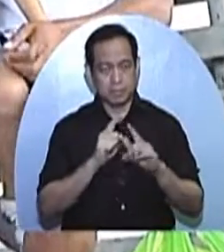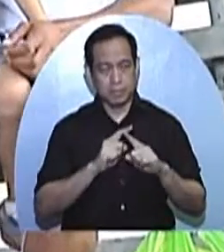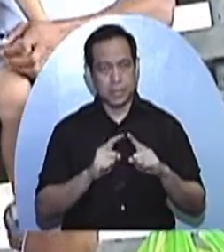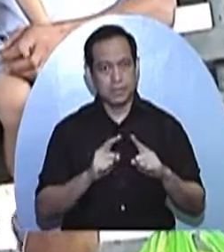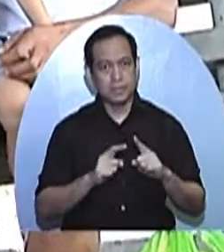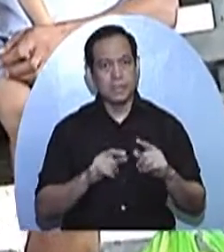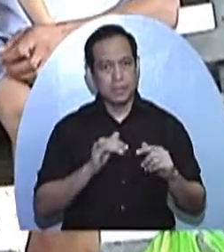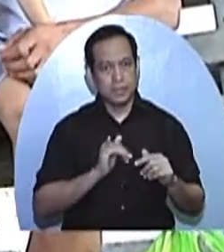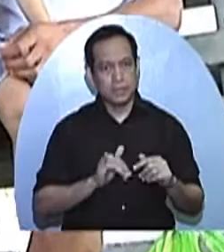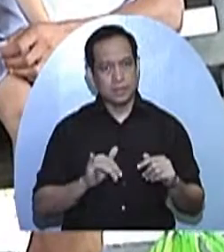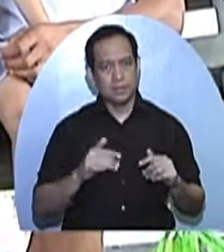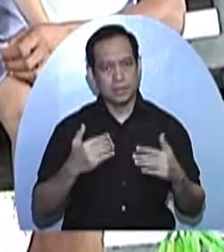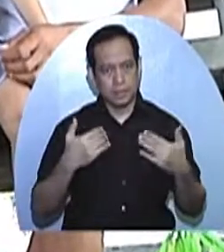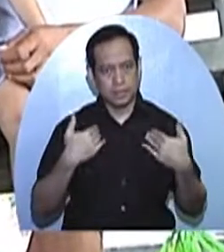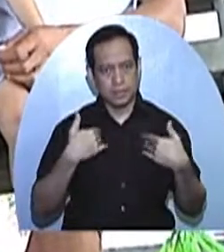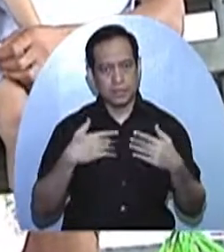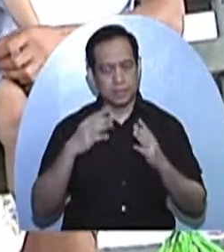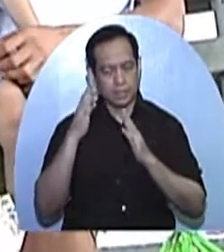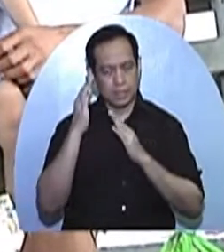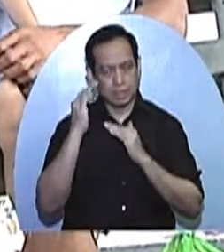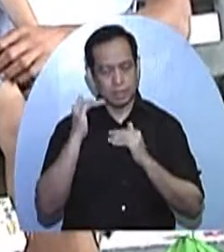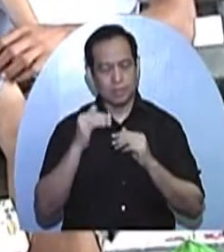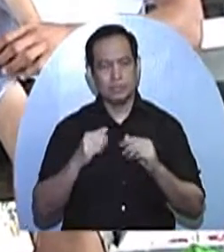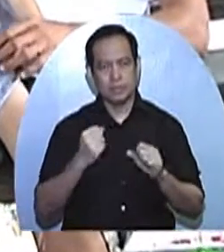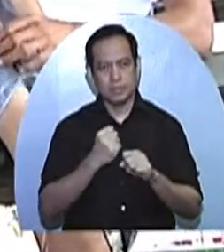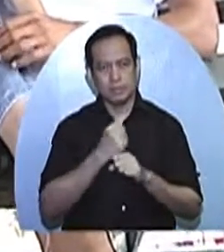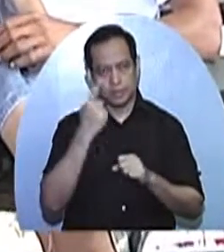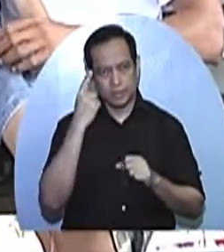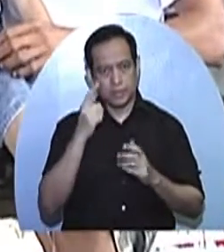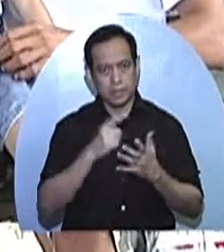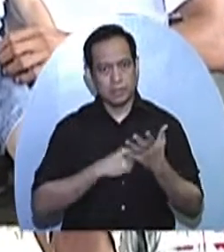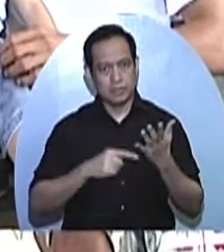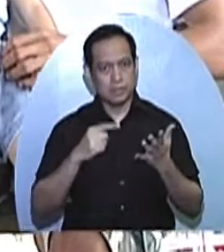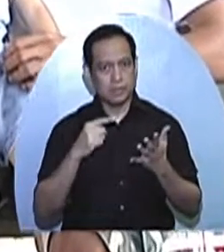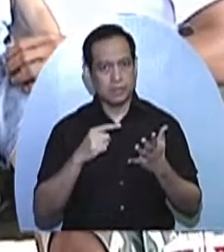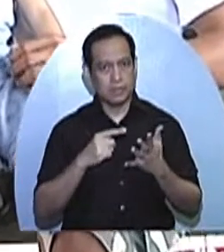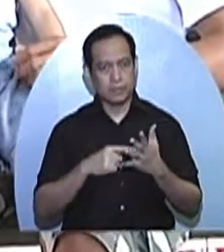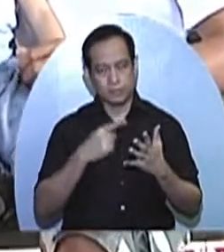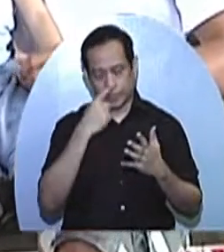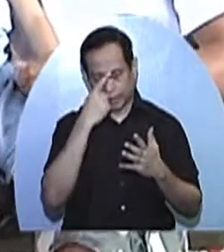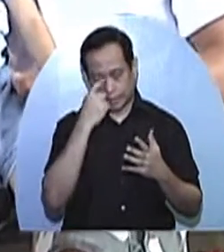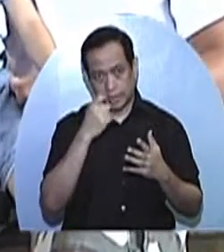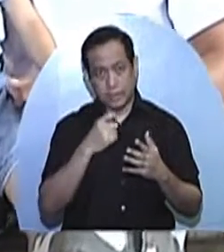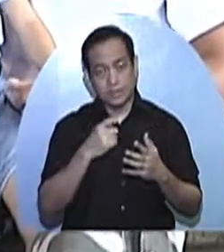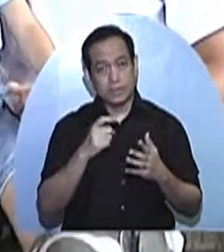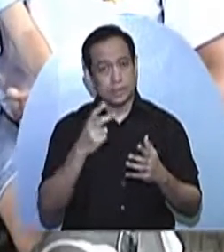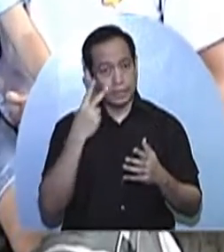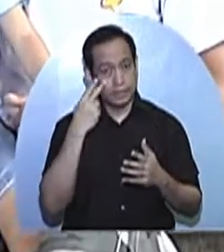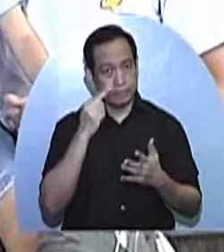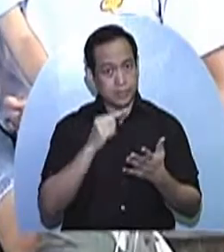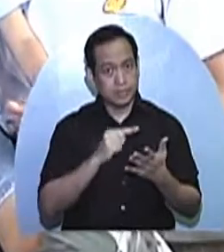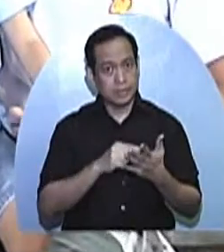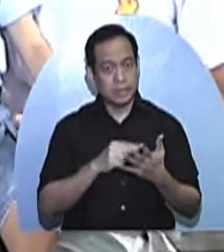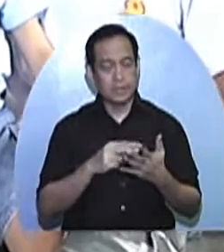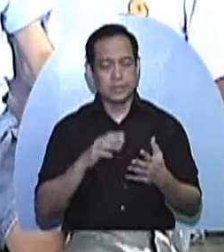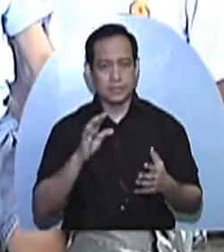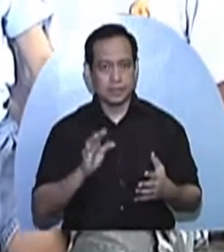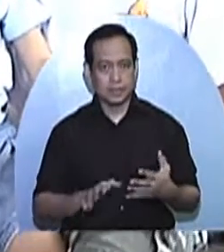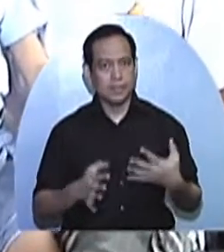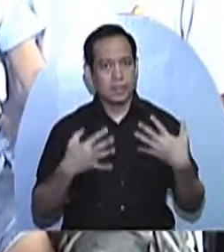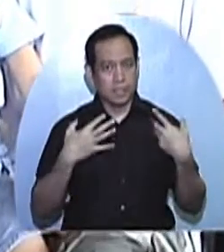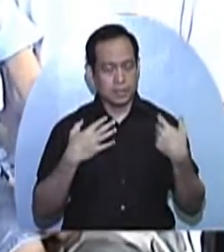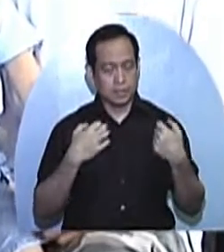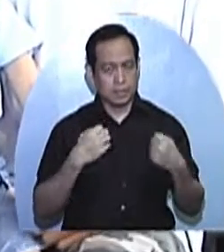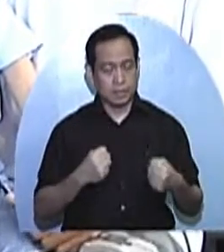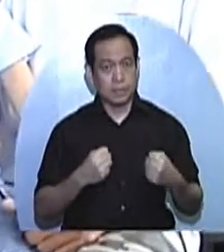hindi sila nawawala ng pag-asa na ipagpatuloy ang laban, lalo pat nakikita nilang gumagaling ang kalagayan ng